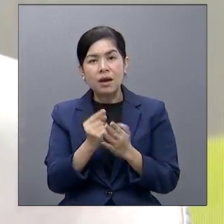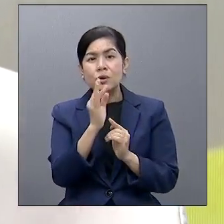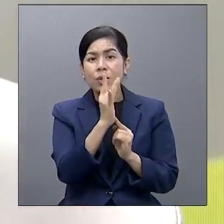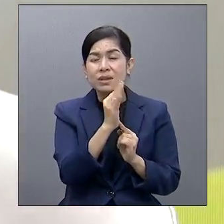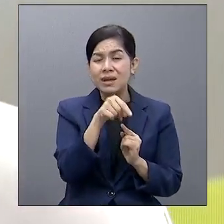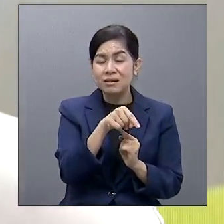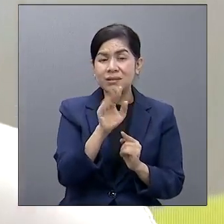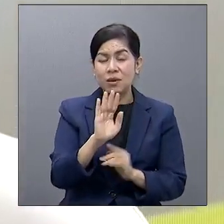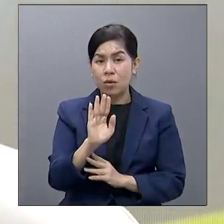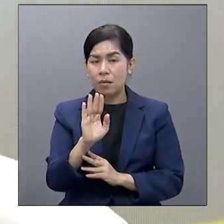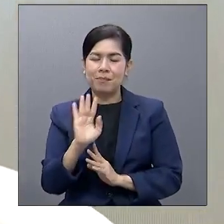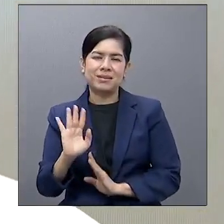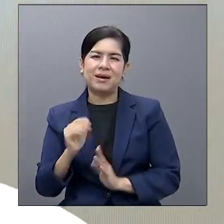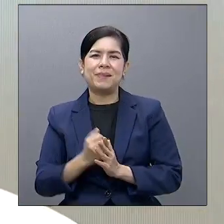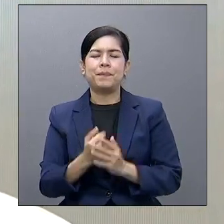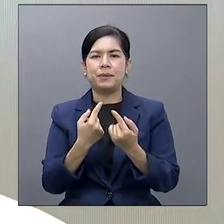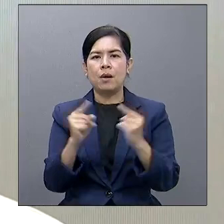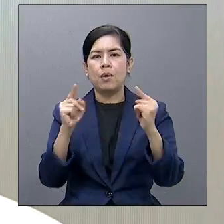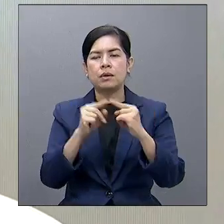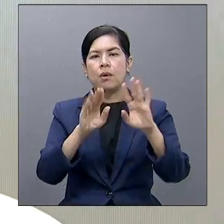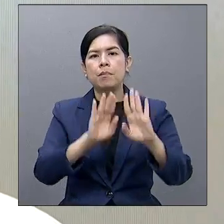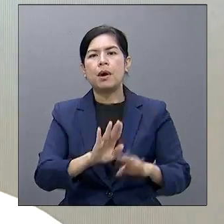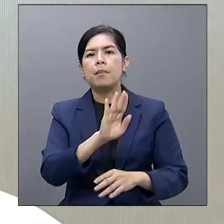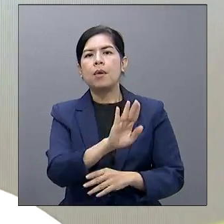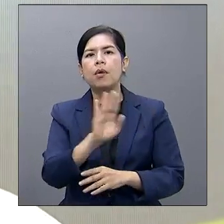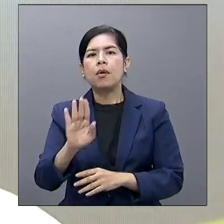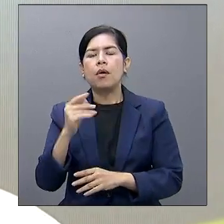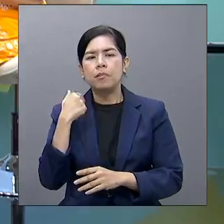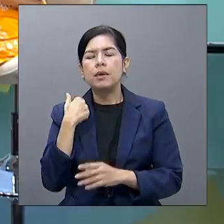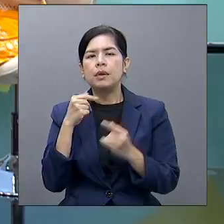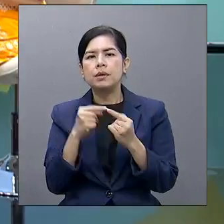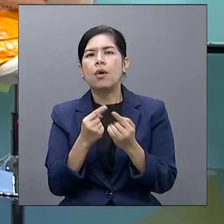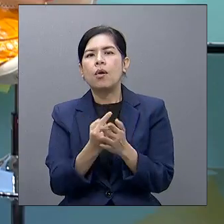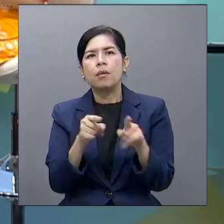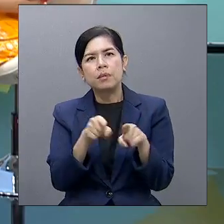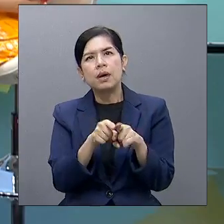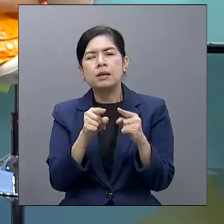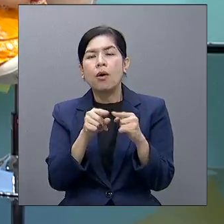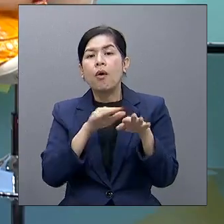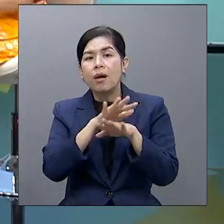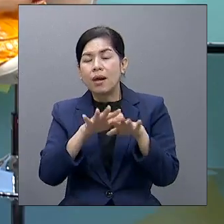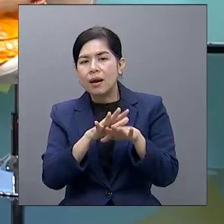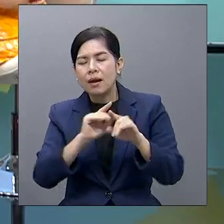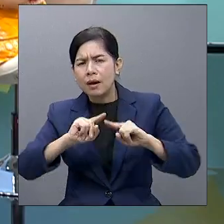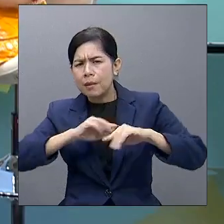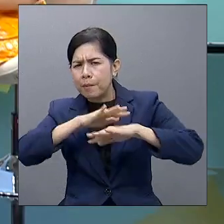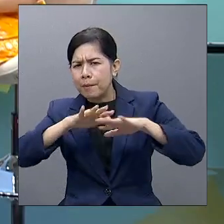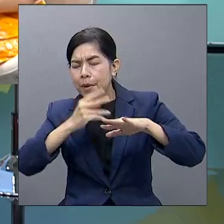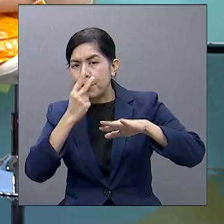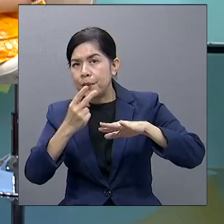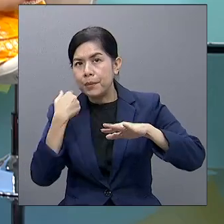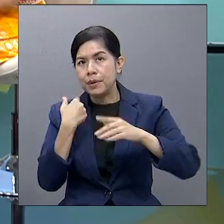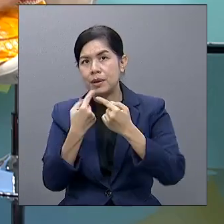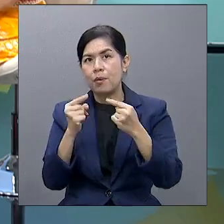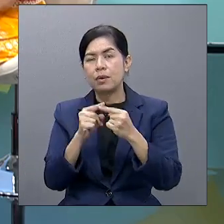ปาเต๊ะหรือเปล่าอะไรอย่างเงี้ยแต่ว่าเรื่องของรูปแบบอ่ะค่ะยุว่าเรื่องกรรมวิทยาเรื่องของการผลิตอ่ะเหมือนกันแต่ลายแต่ลวดลายที่เป็นรูปแบบเฉพาะของจังหวัด